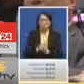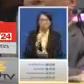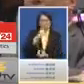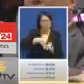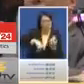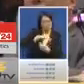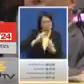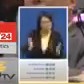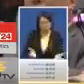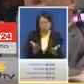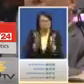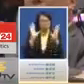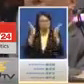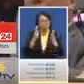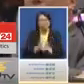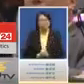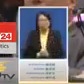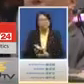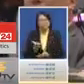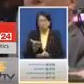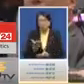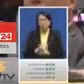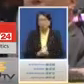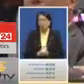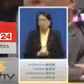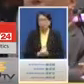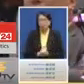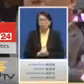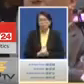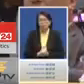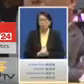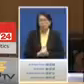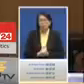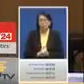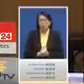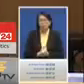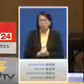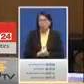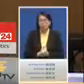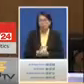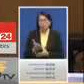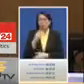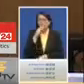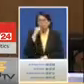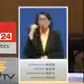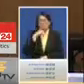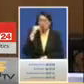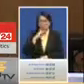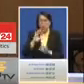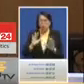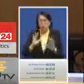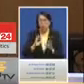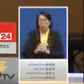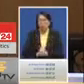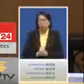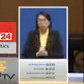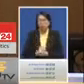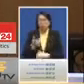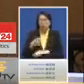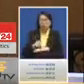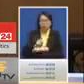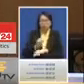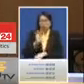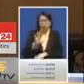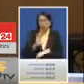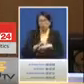กับชาวโลกไม่ม ีเอาละเข้าเกิดประเด็นเรื่องนิติรัฐนิติธรรมก็ท่านพูดหลายครั้งแล ้ วจบได ้ก็ผ่านนะครับ ไปพิพ